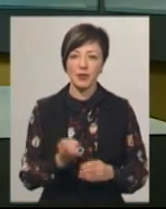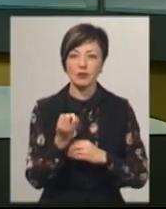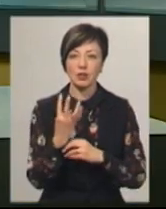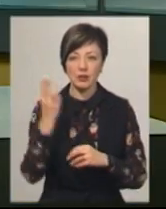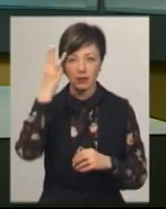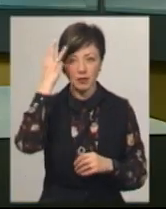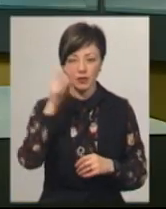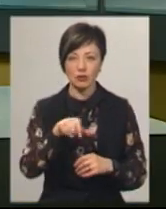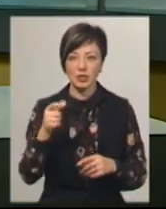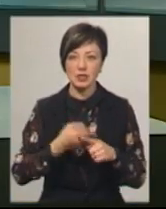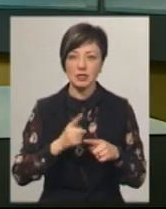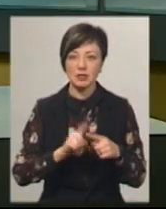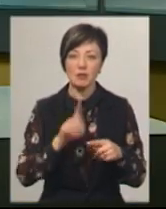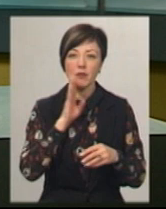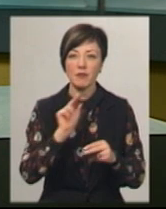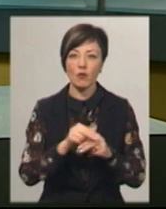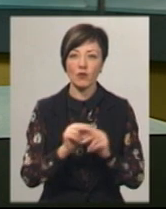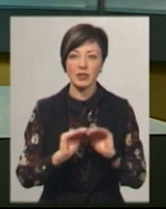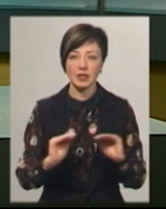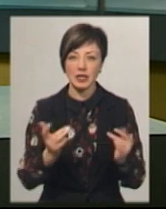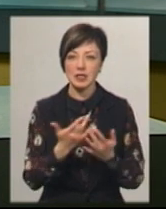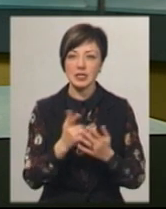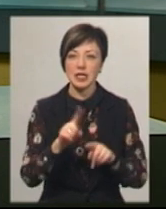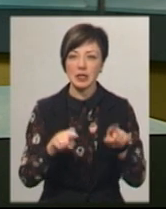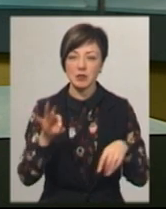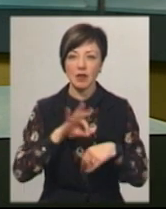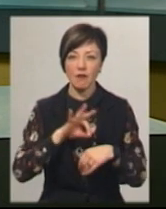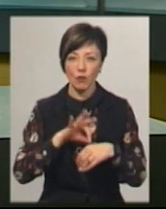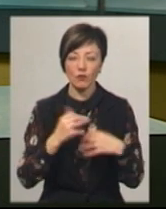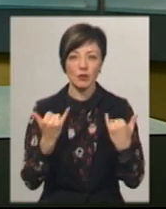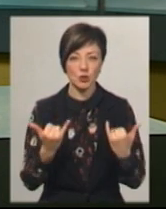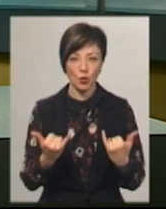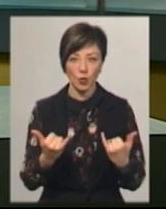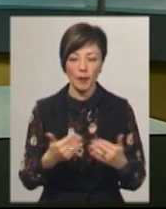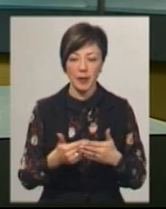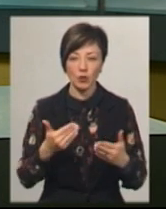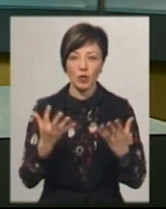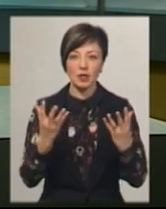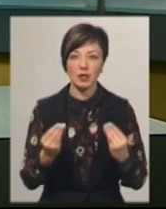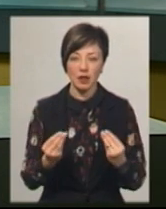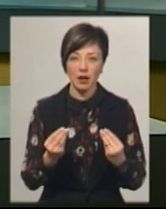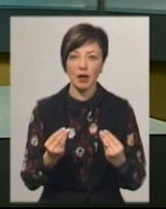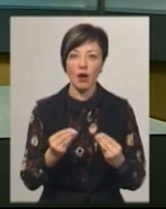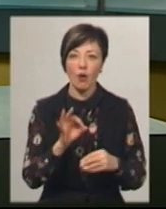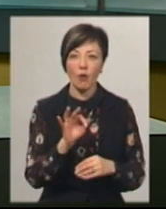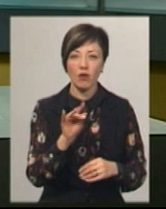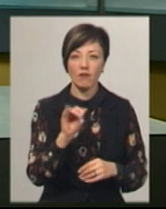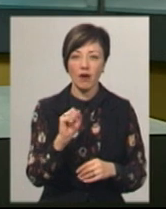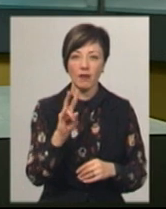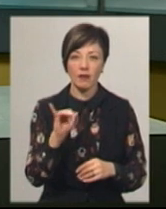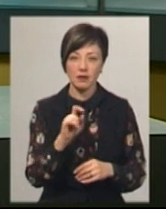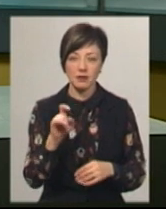14 хмельничанок, а це мами, які виховують дітей із рідкісними захворюваннями, сьогодні, напередодні дня орфанного пацієнта, що